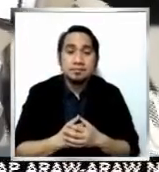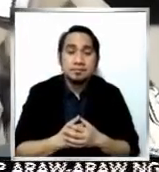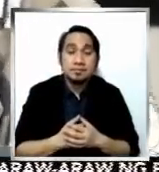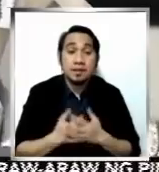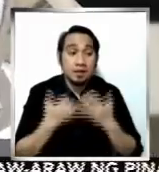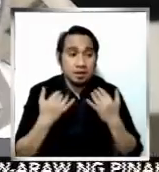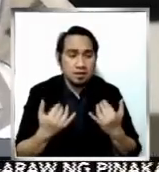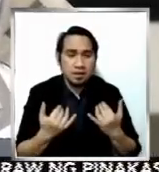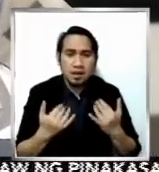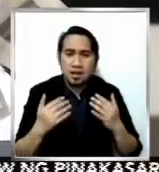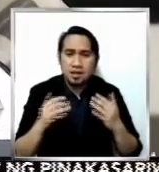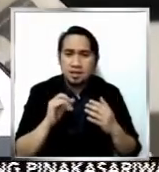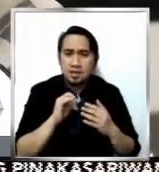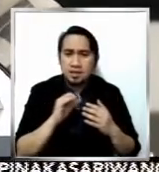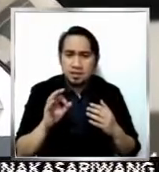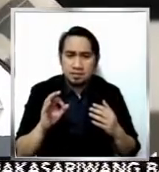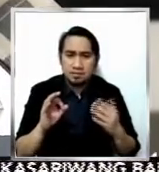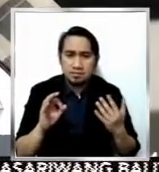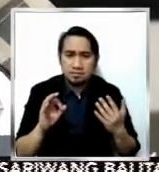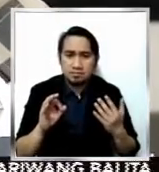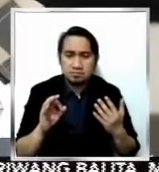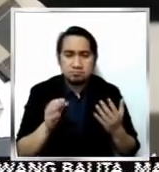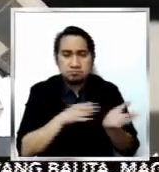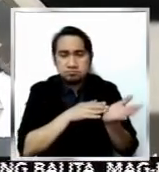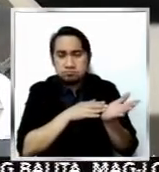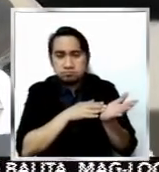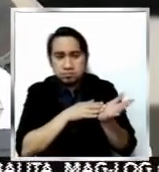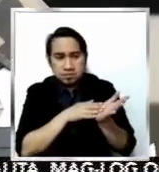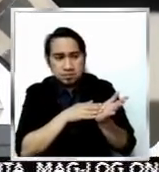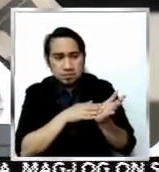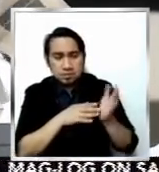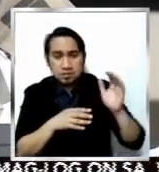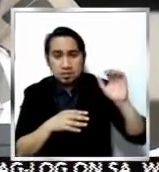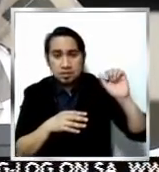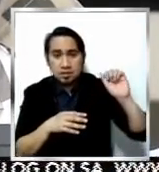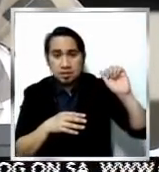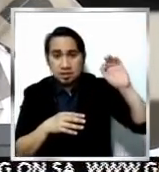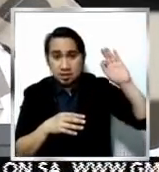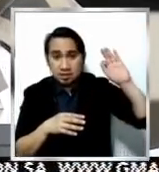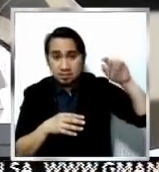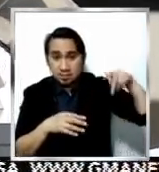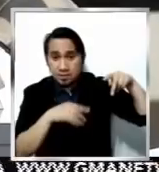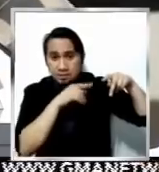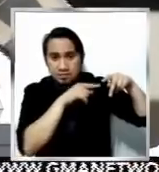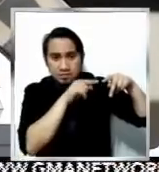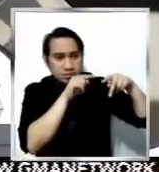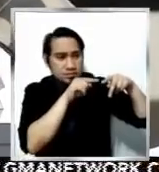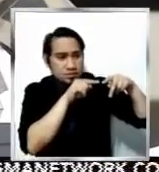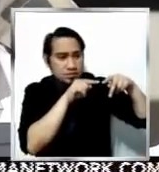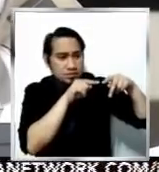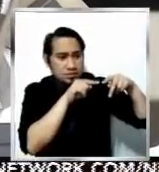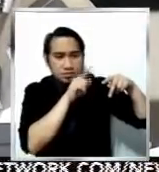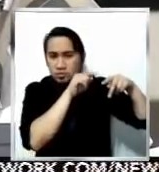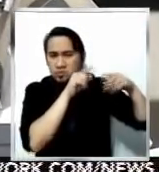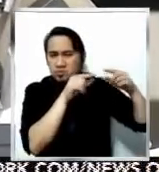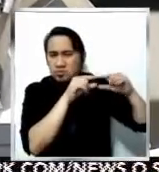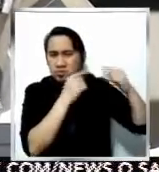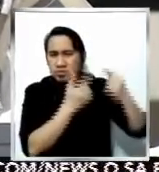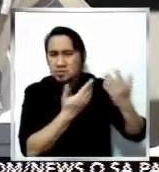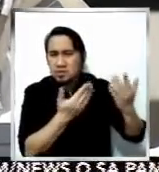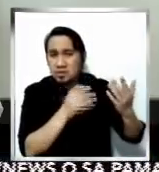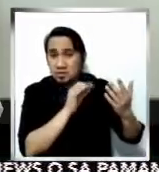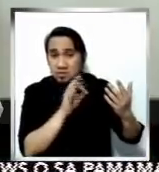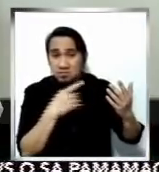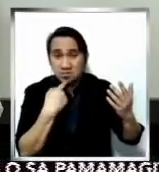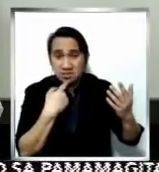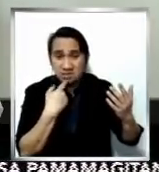kung iabswelto ng Pangulo si PSG Chief Brigadier General Jesus Durante III at sa panawagan na dapat magbitiw na ito sa